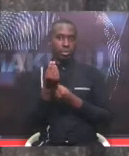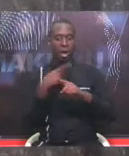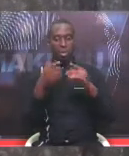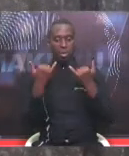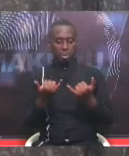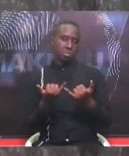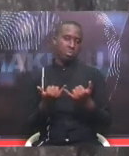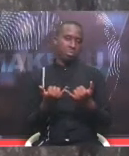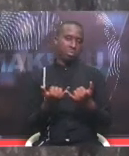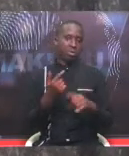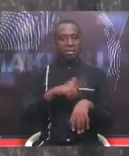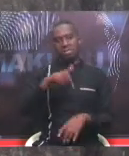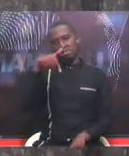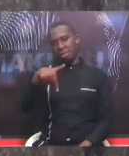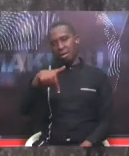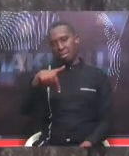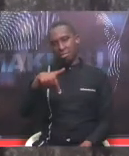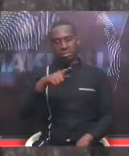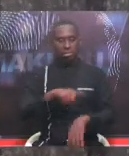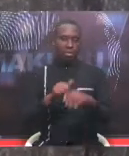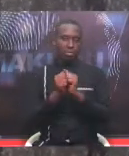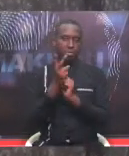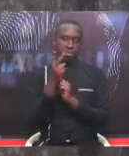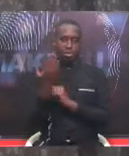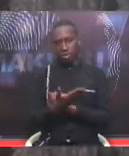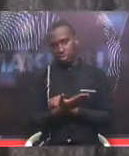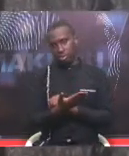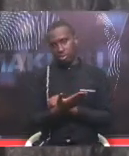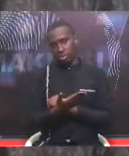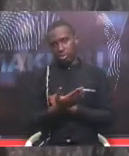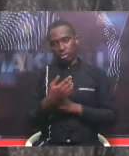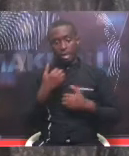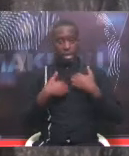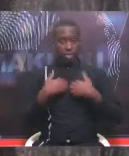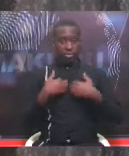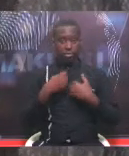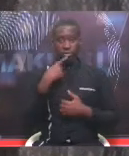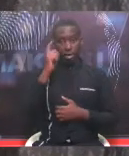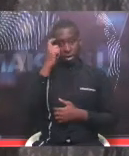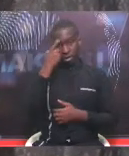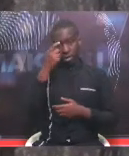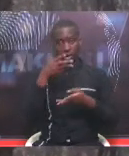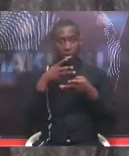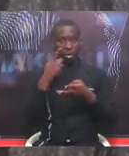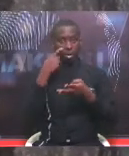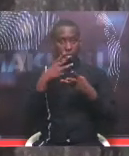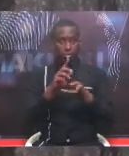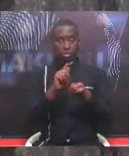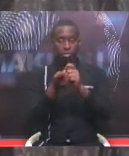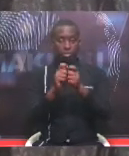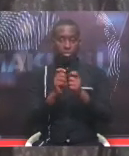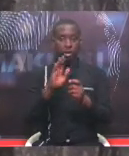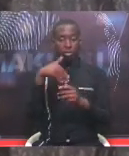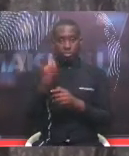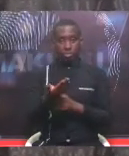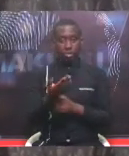ubu ngubu ni saa moya saa 12 n'igice gutyo yifuza nuko leta reba kubigenza ubwo bubari